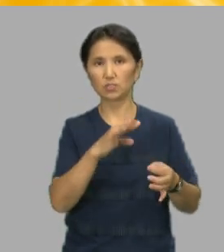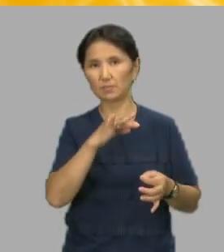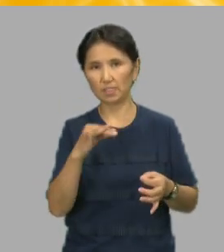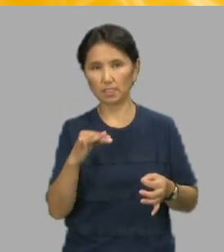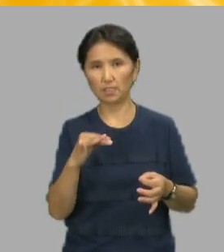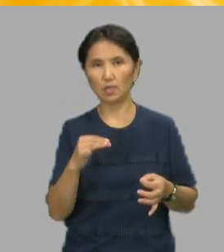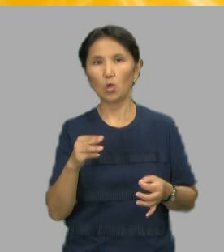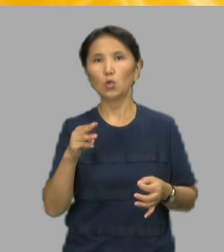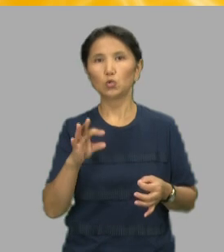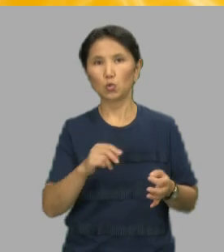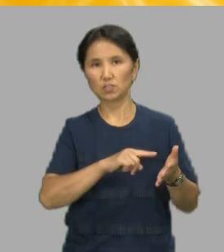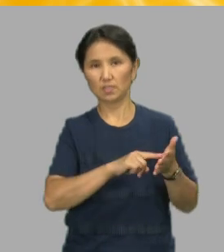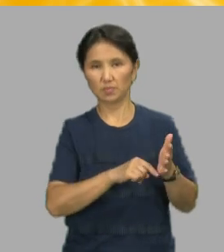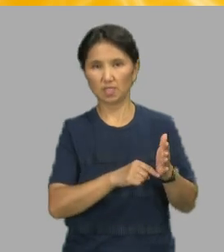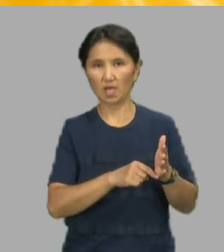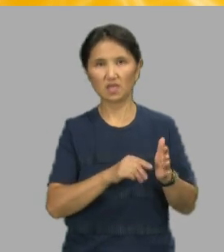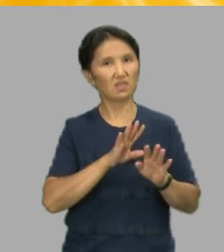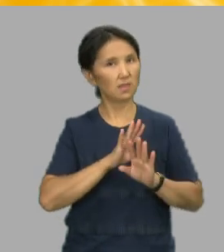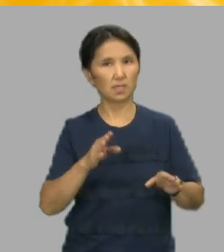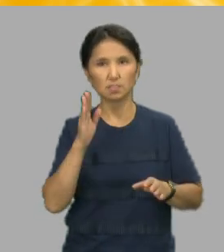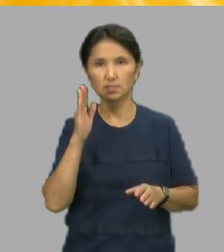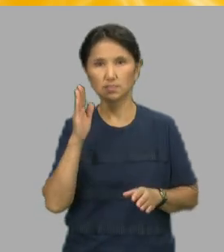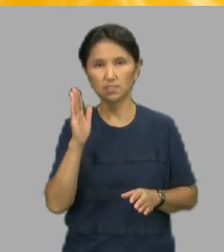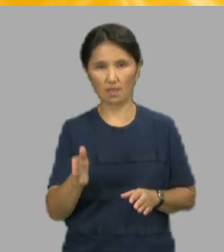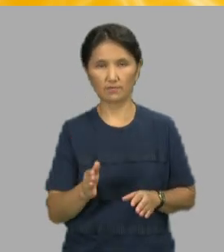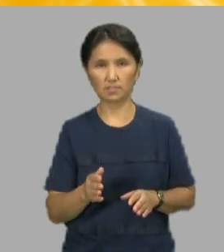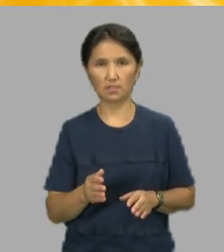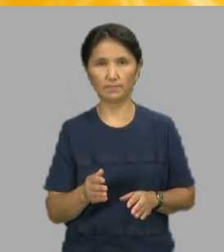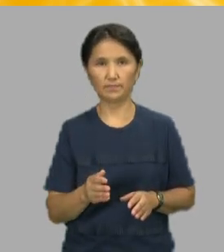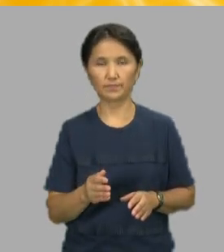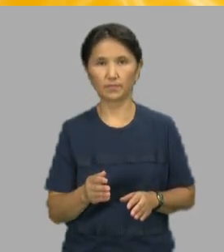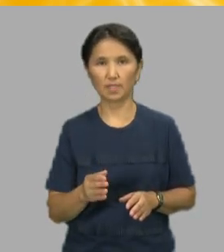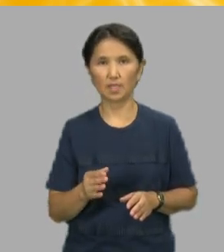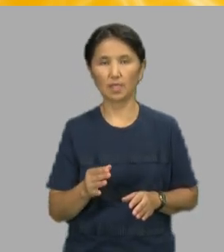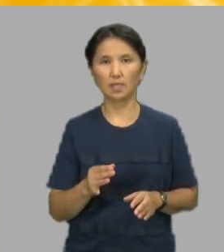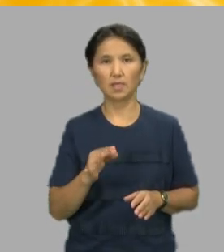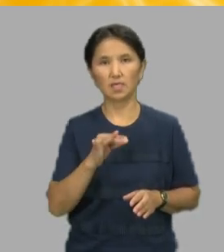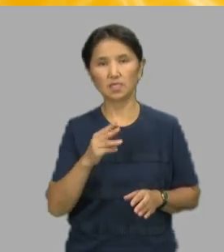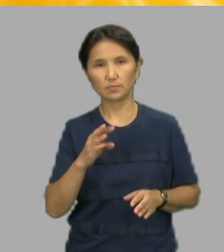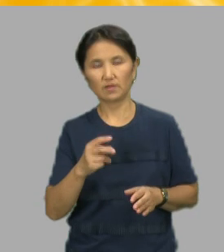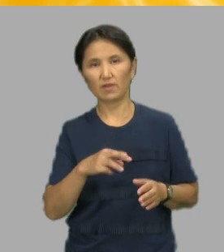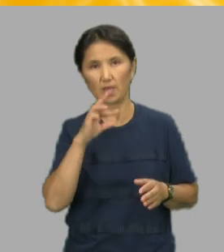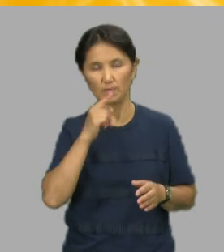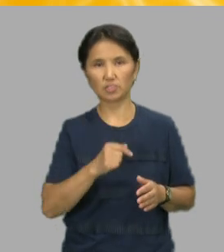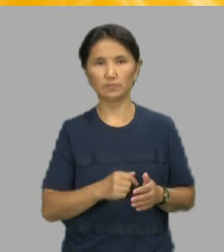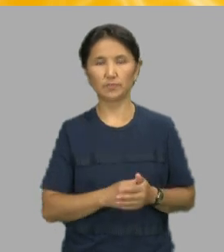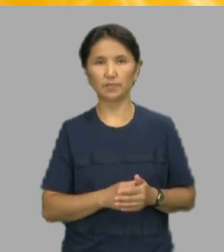одиночным союзом «и», то запятая не ставится. Исправляем